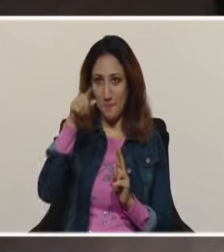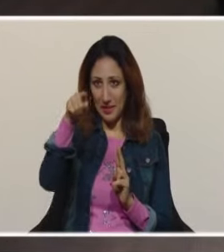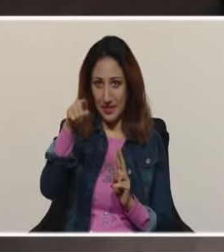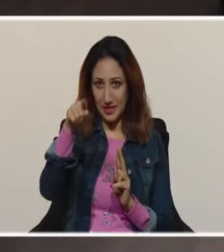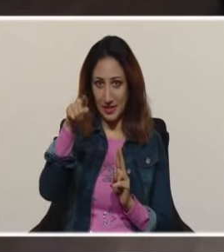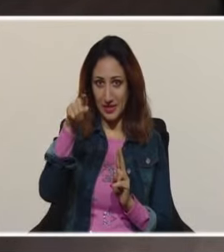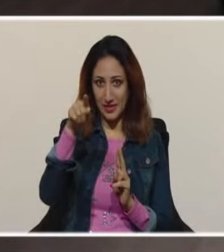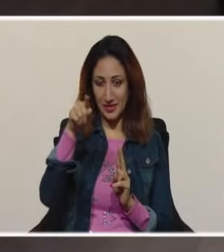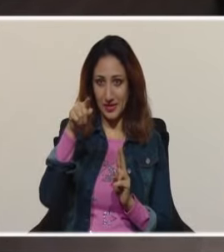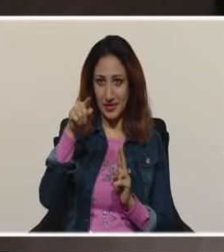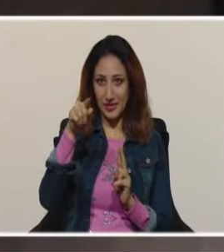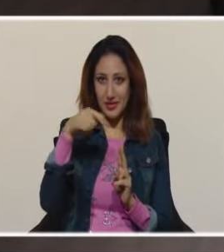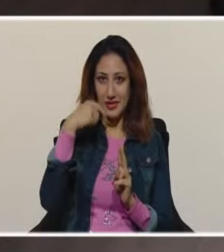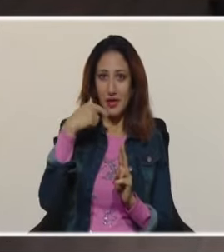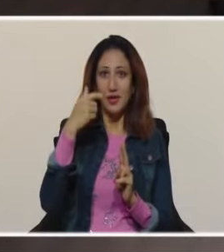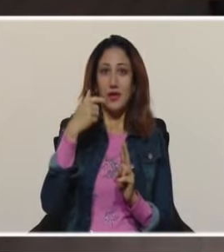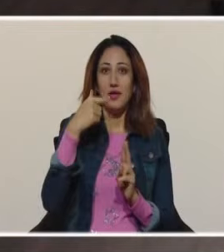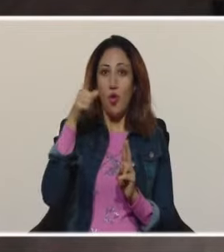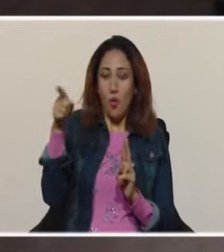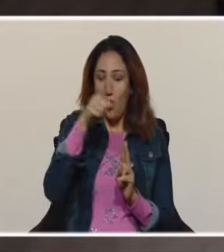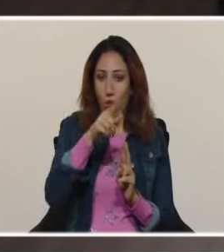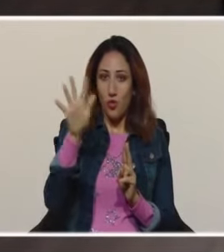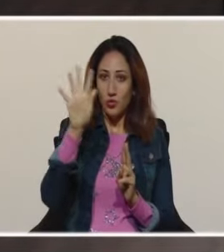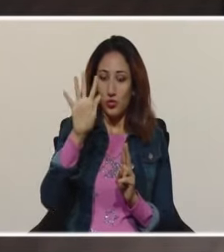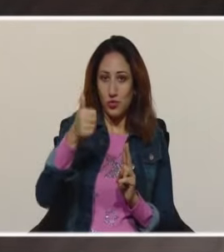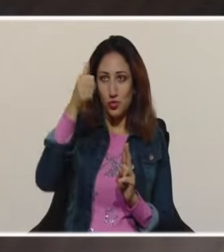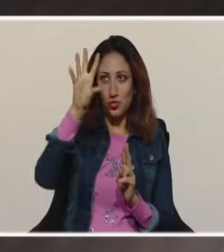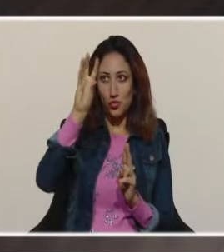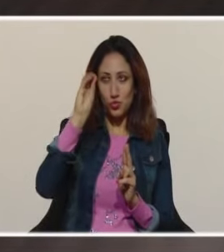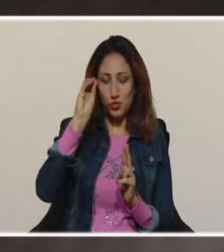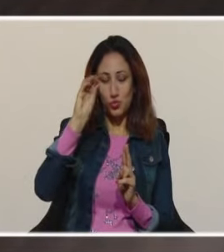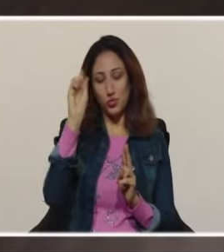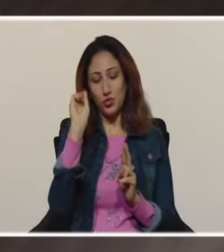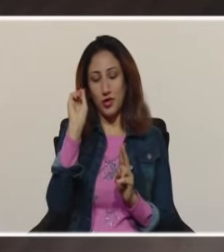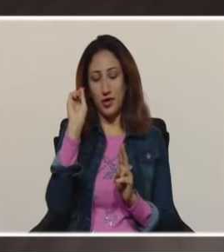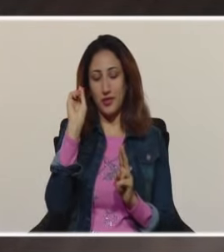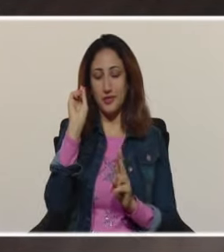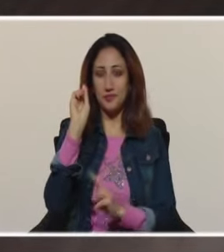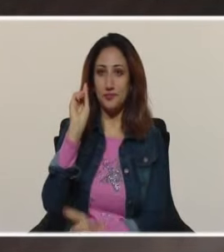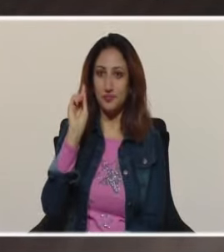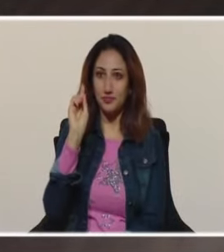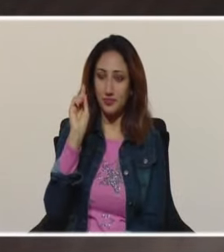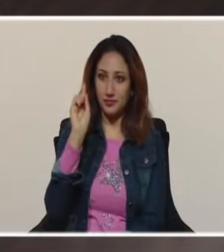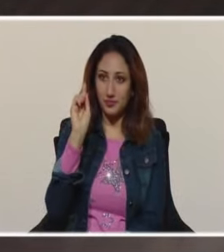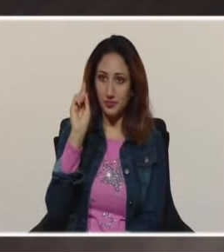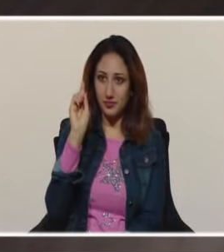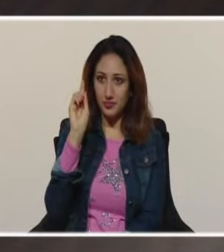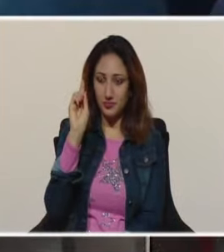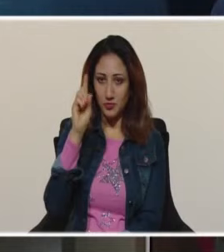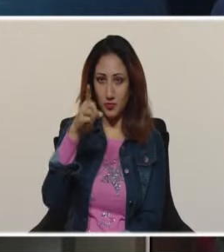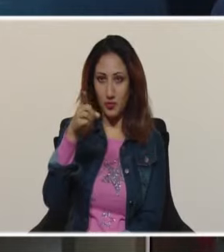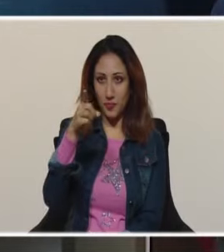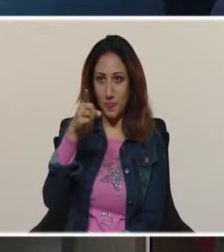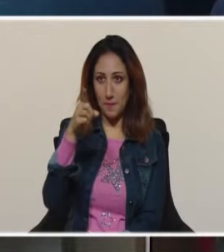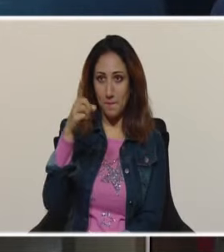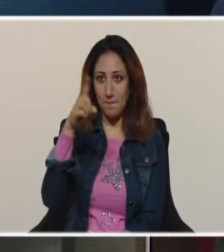وانت شاهر. انا شاهر وهو شهاب. طب ثواني ثواني ثواني ممكن تتلخبطوا. هنغمض عينينا بجد وهعرفكم. انتوا اتلخبطتوا دلوقتي. طب ثواني انت قول لي بس انت قول لي اسمك الاول. بصي